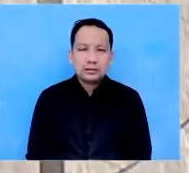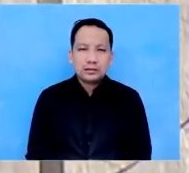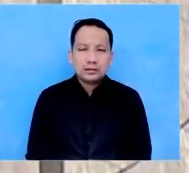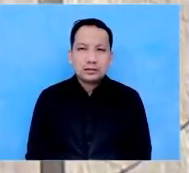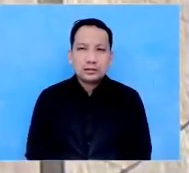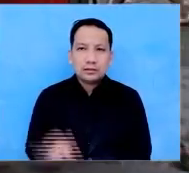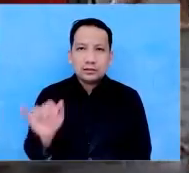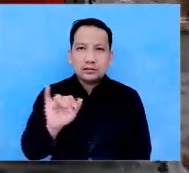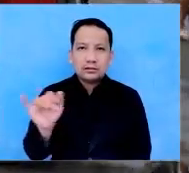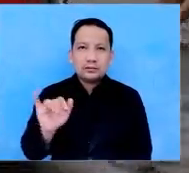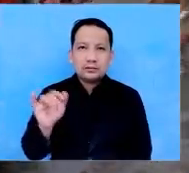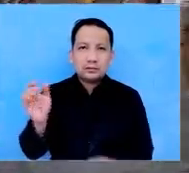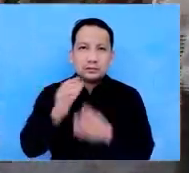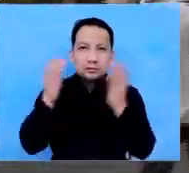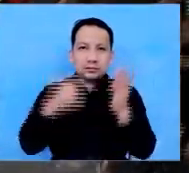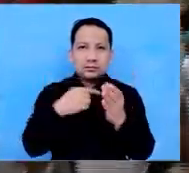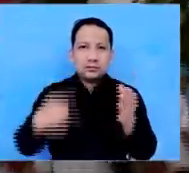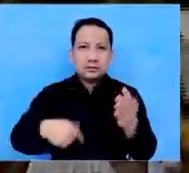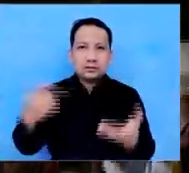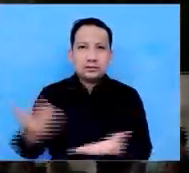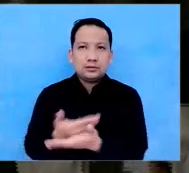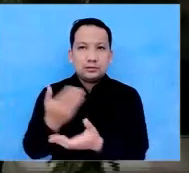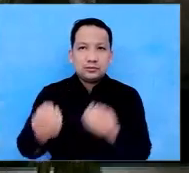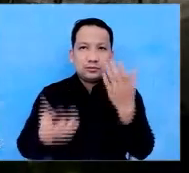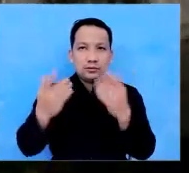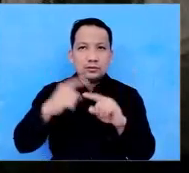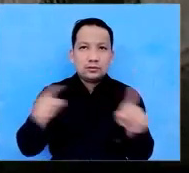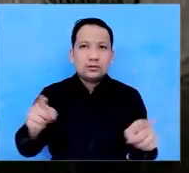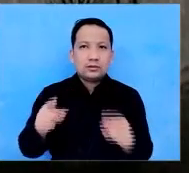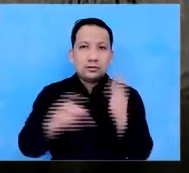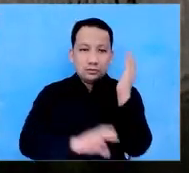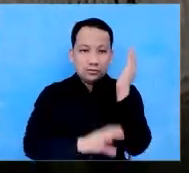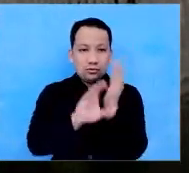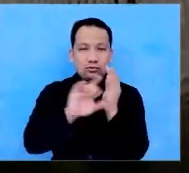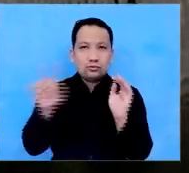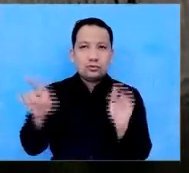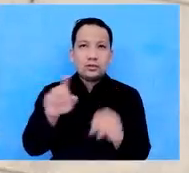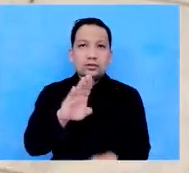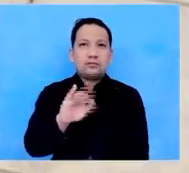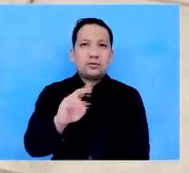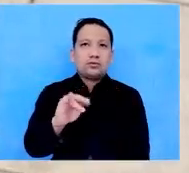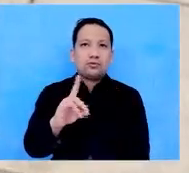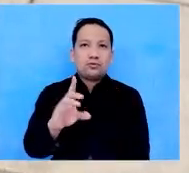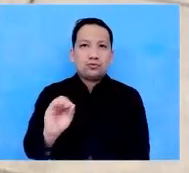Kasagsaga naman ang pagdiriwang ng Chinese New Year ng magkasunog sa kondominium na ito sa Binondo.